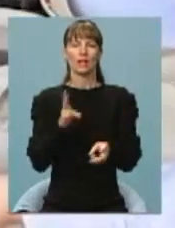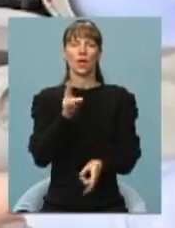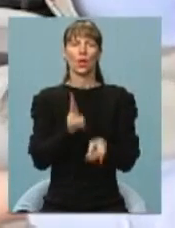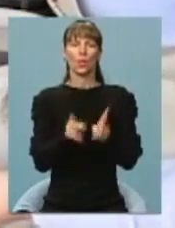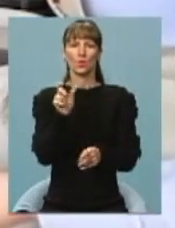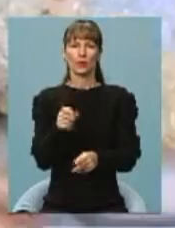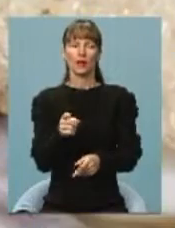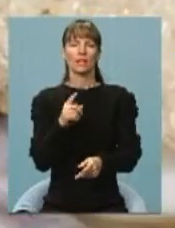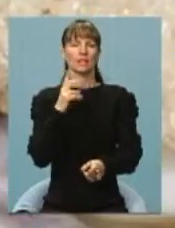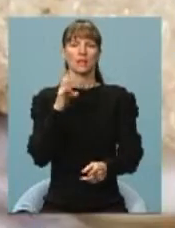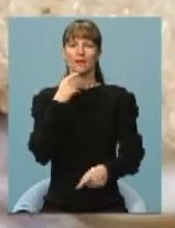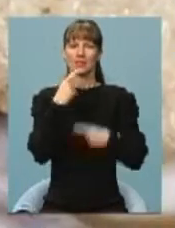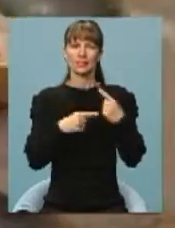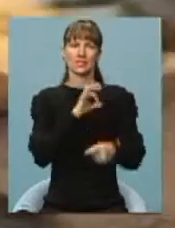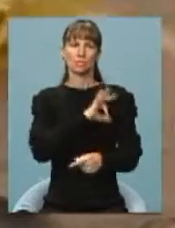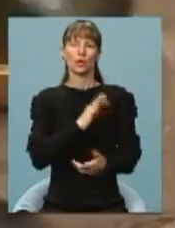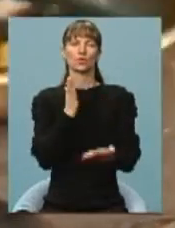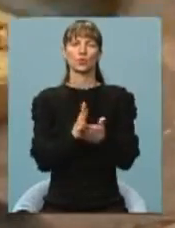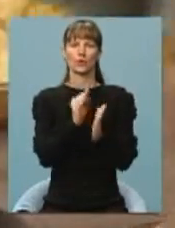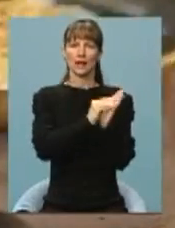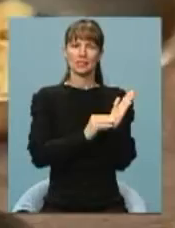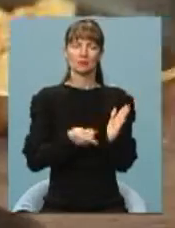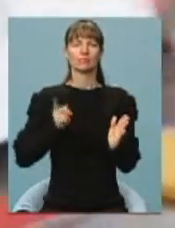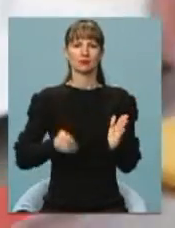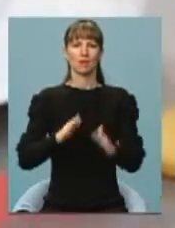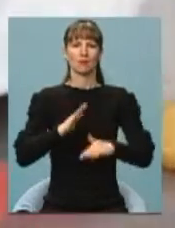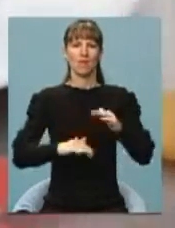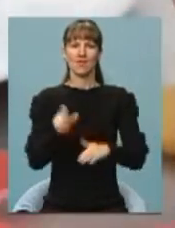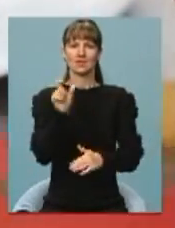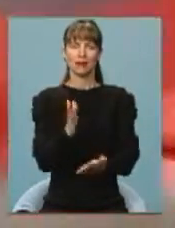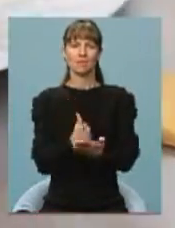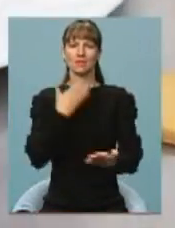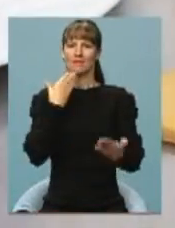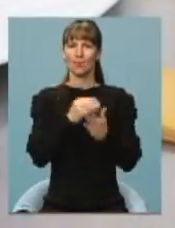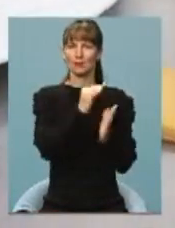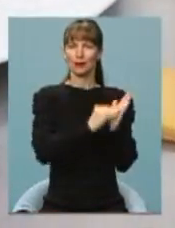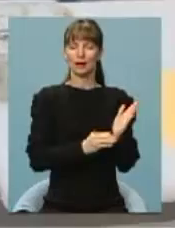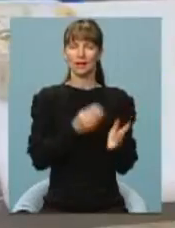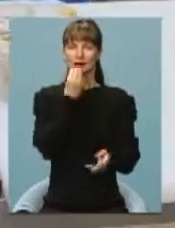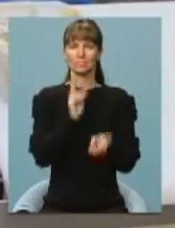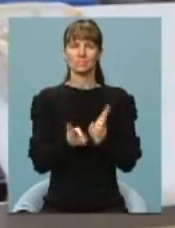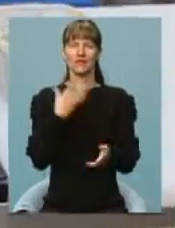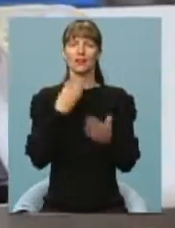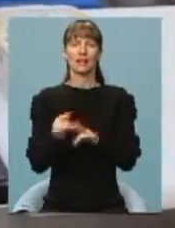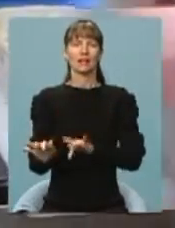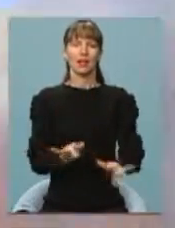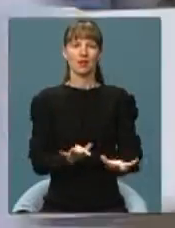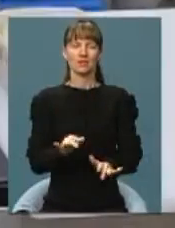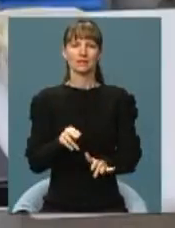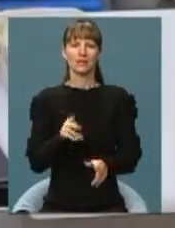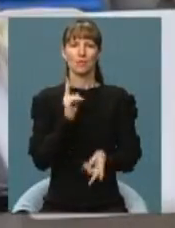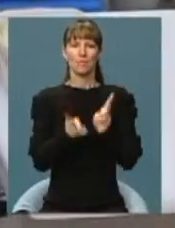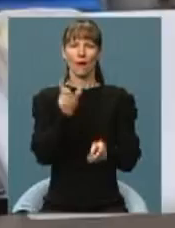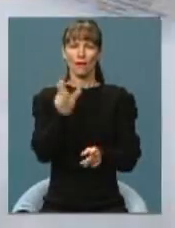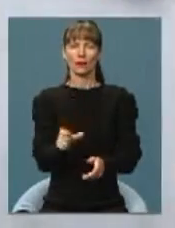завжди використовують вже існуючі рецепти. Справжні професіонали мають власний список страв. У своїй діяльності повар має